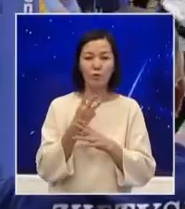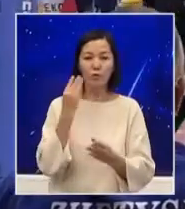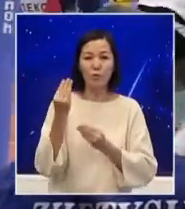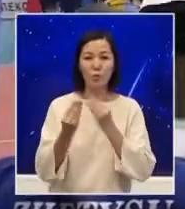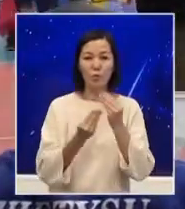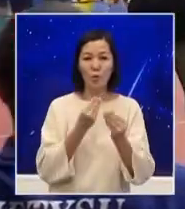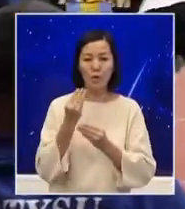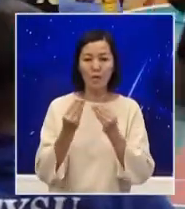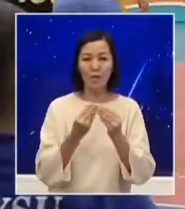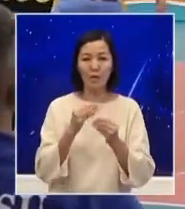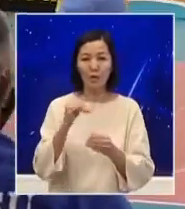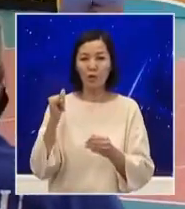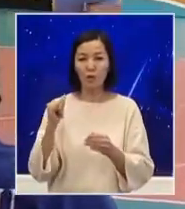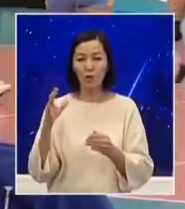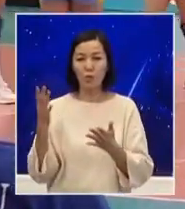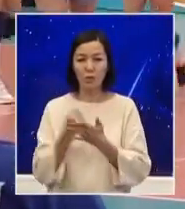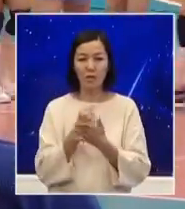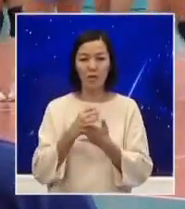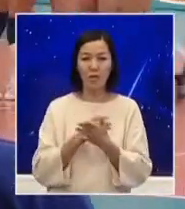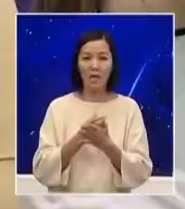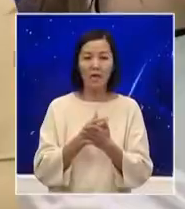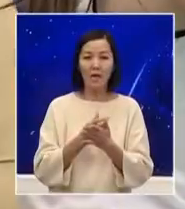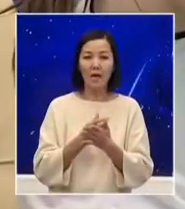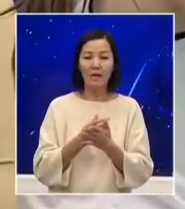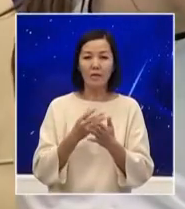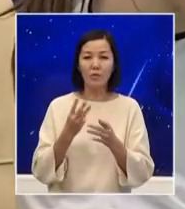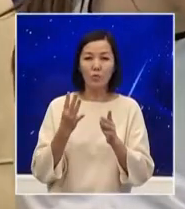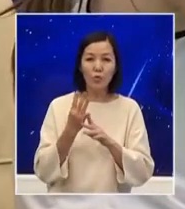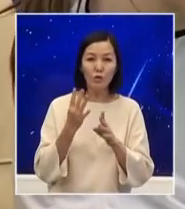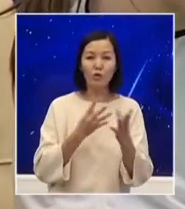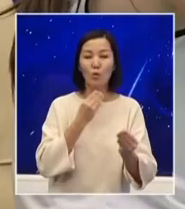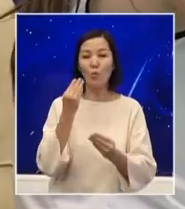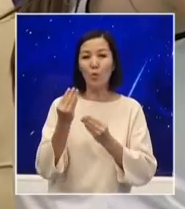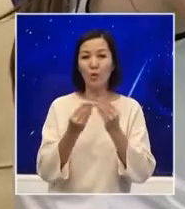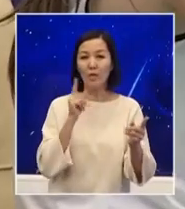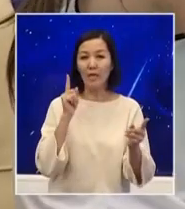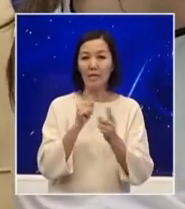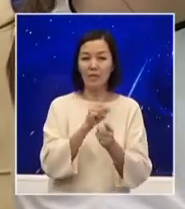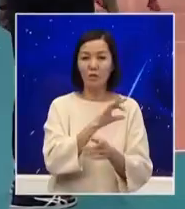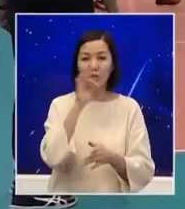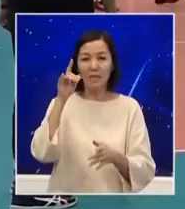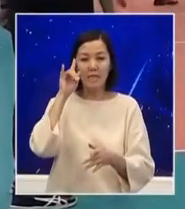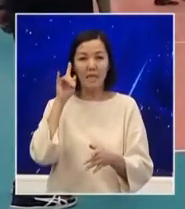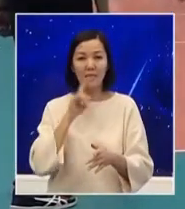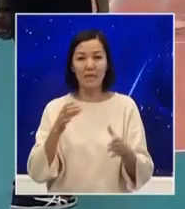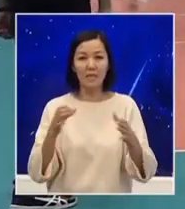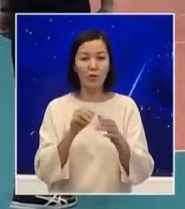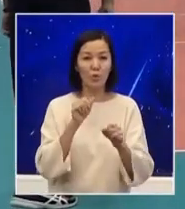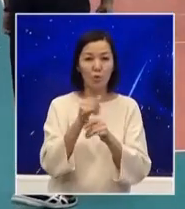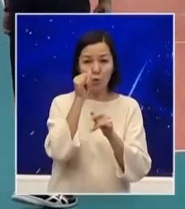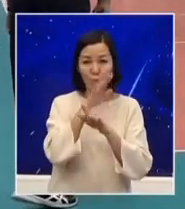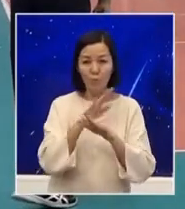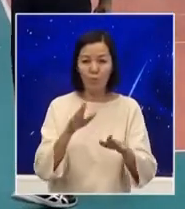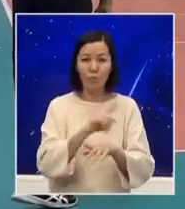жетісулықтардың пайдасына шешілді. Алайда көрермендердің қуанышы ұзаққа созылған жоқ. Өйткені төртінші сетте шығыс қазақстандық ұжымды тоқтату мүмкін